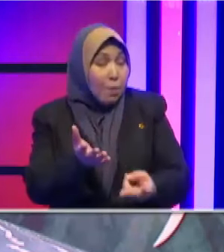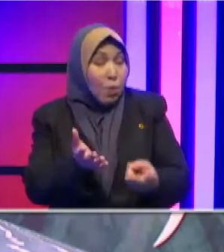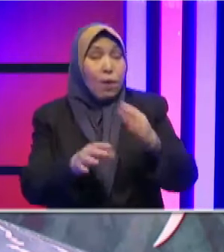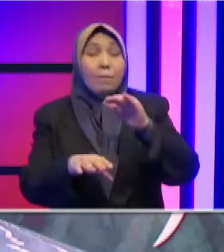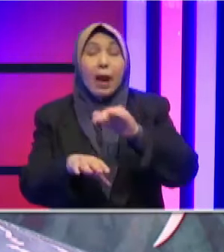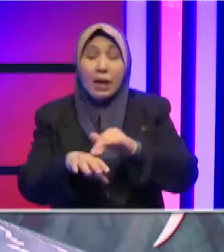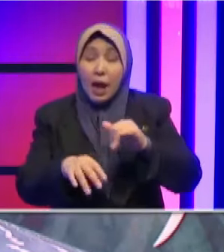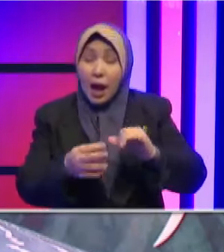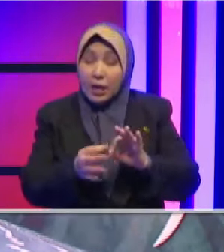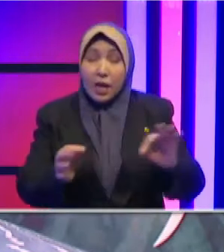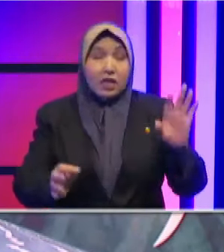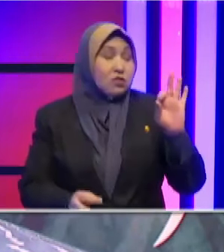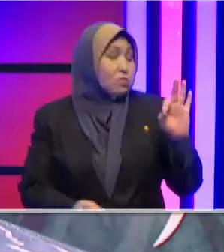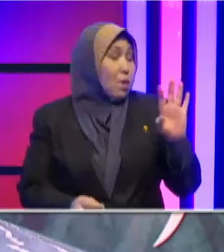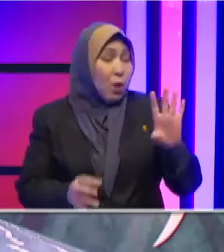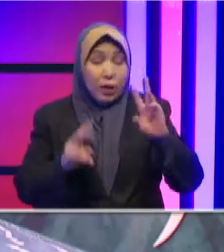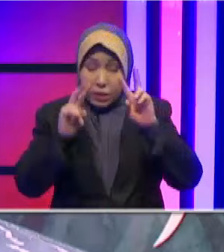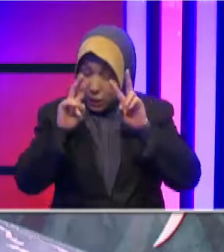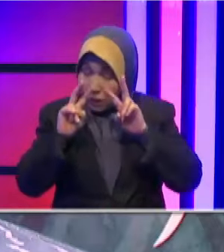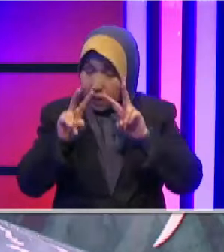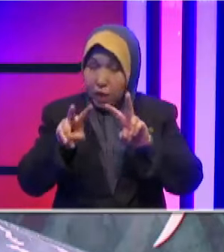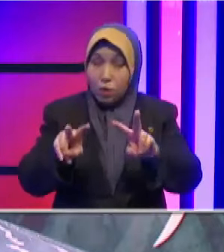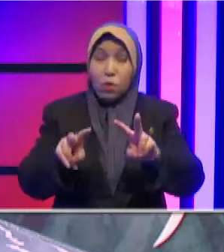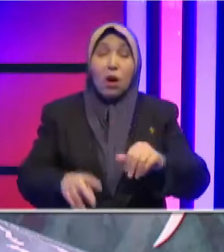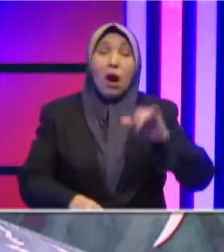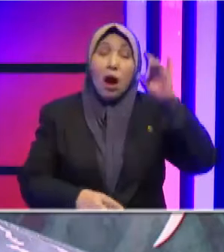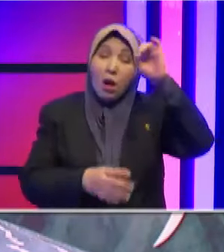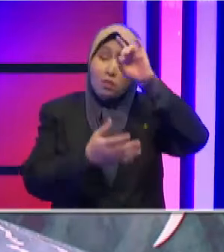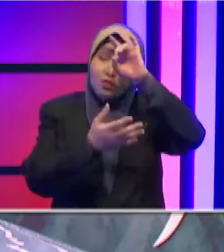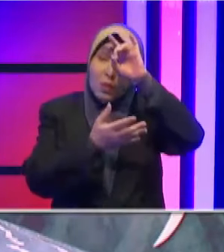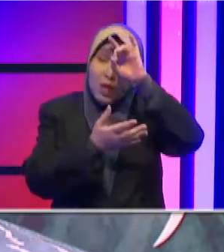94 kita perhatikan kau